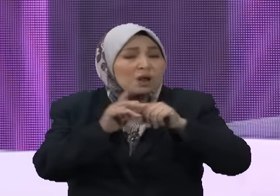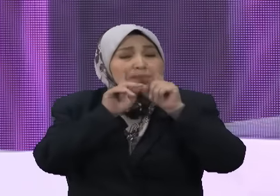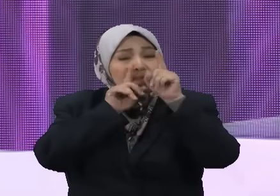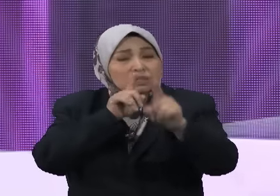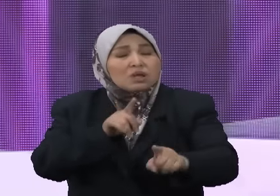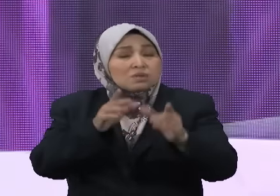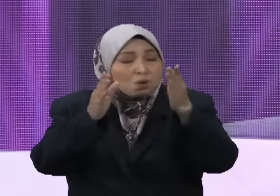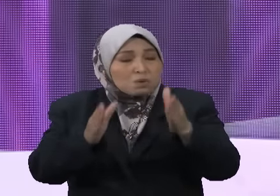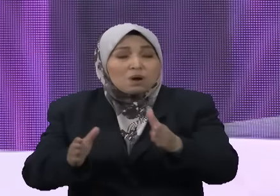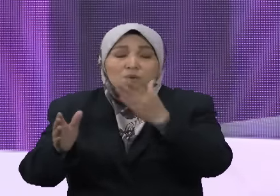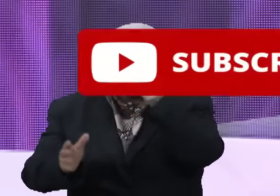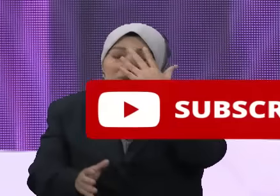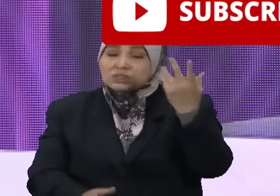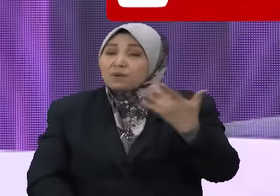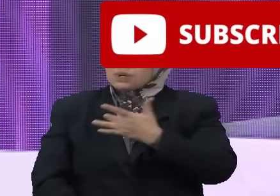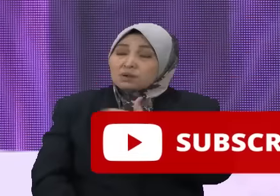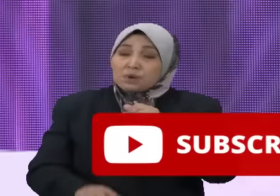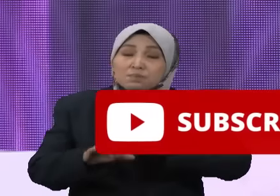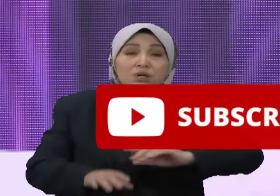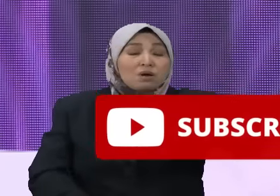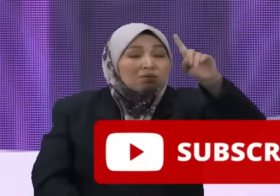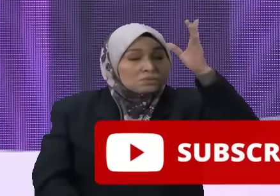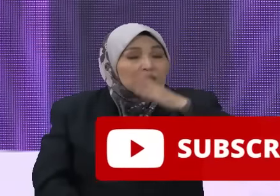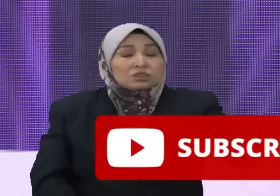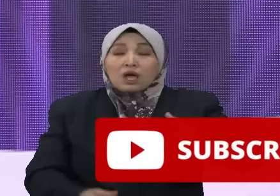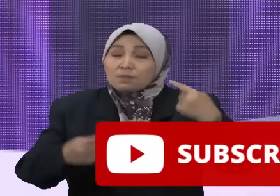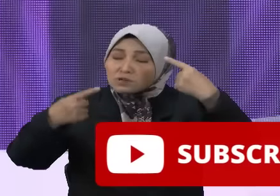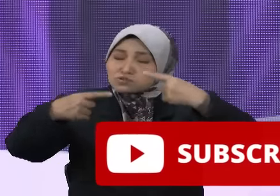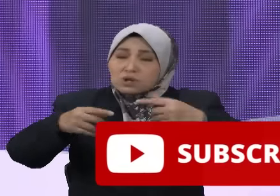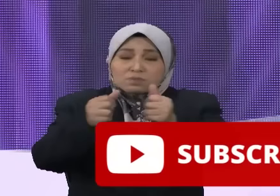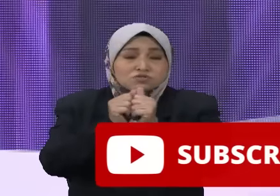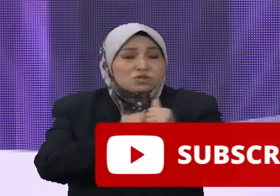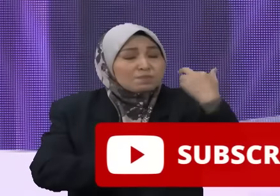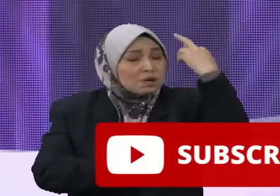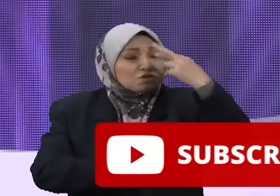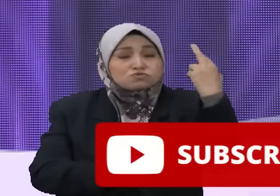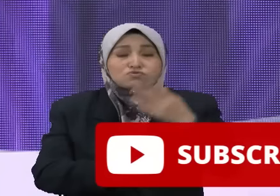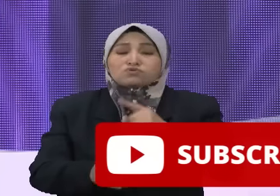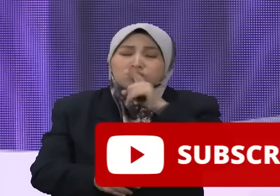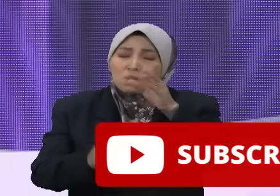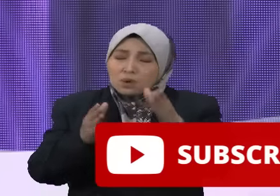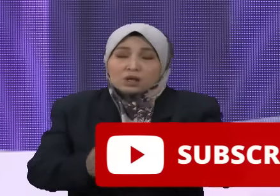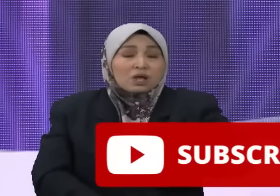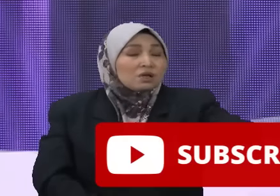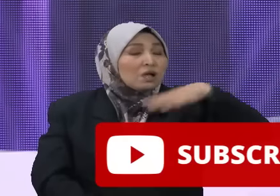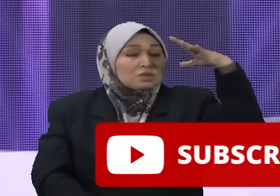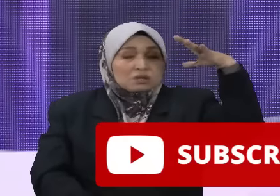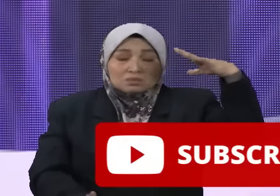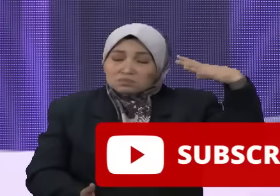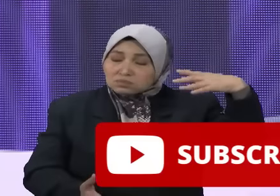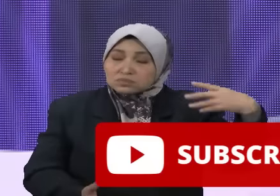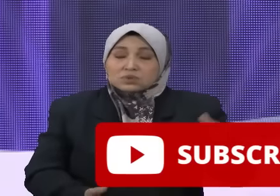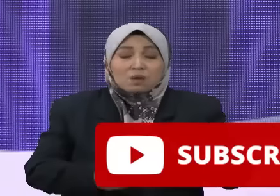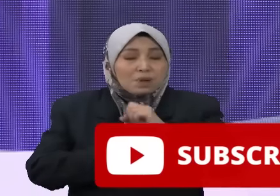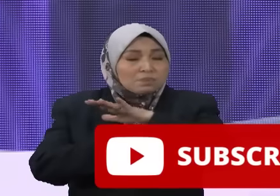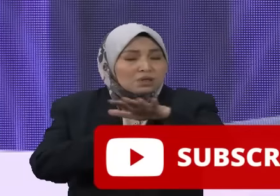kepada orang-orang munafik agar mereka beriman kepada Allah dan berjihad bersama rasulnya nescaya orang-orang yang kaya dan berpengaruh di antara